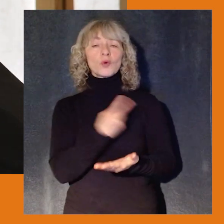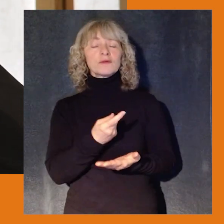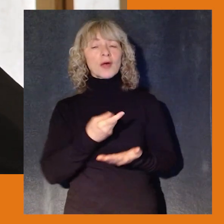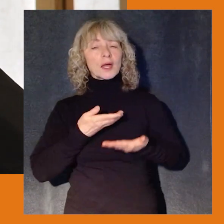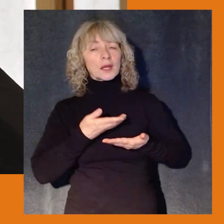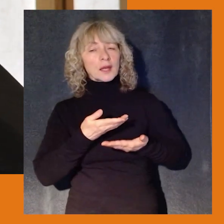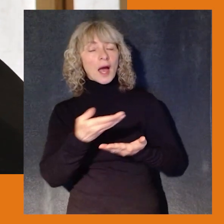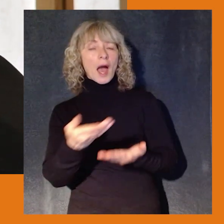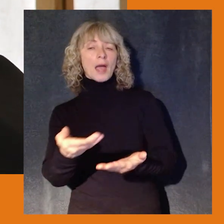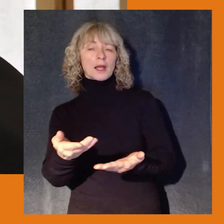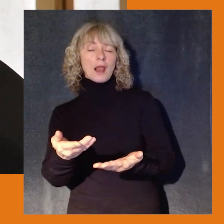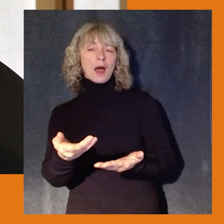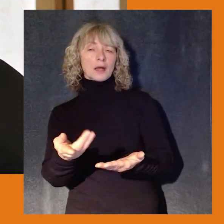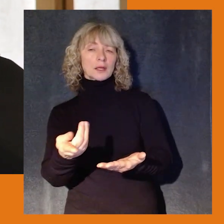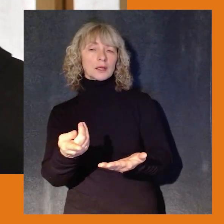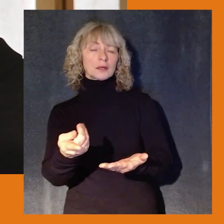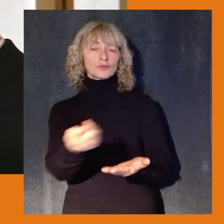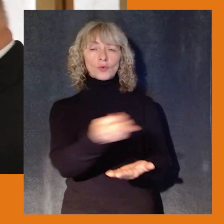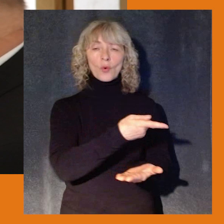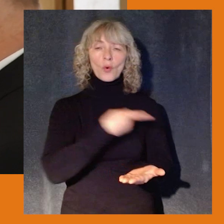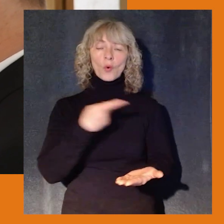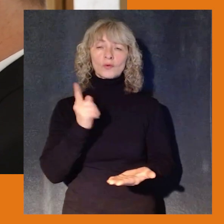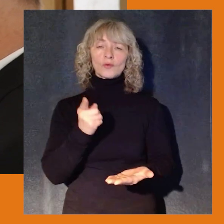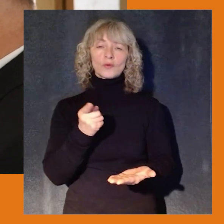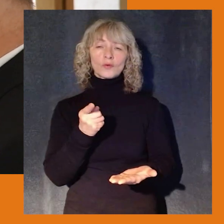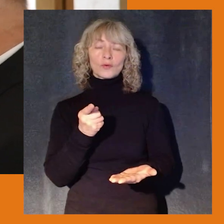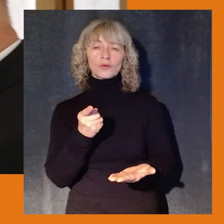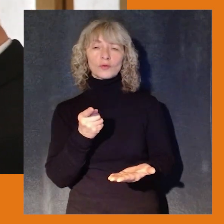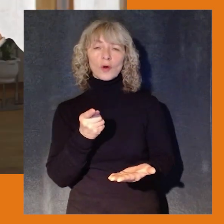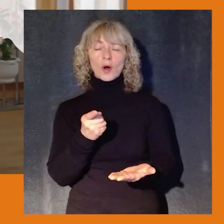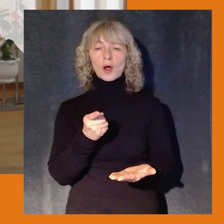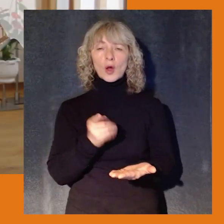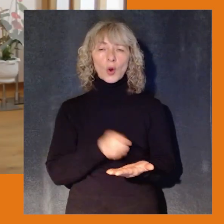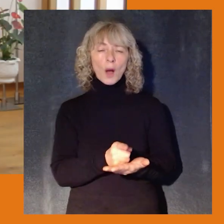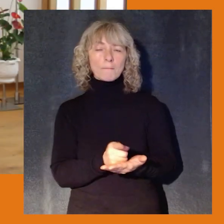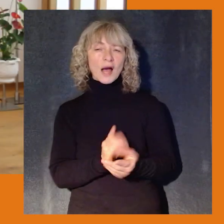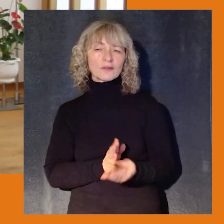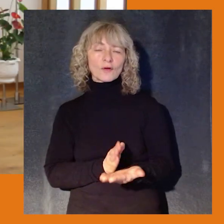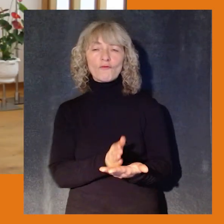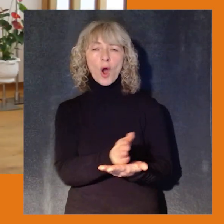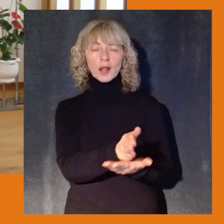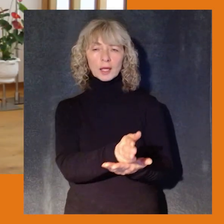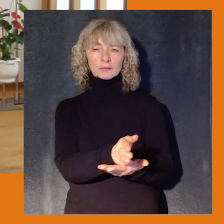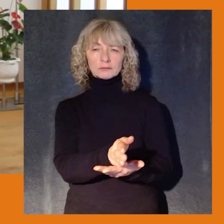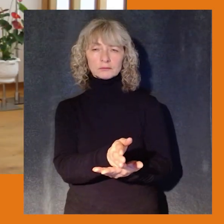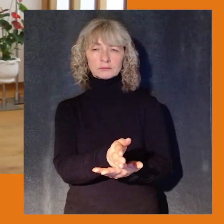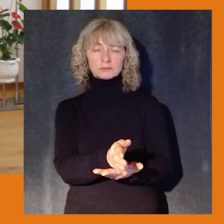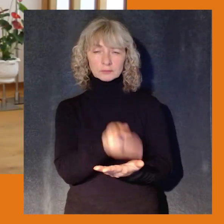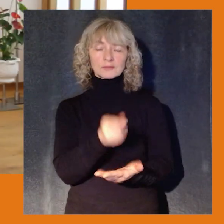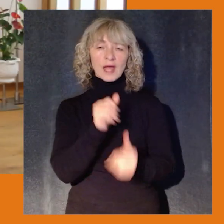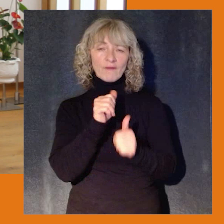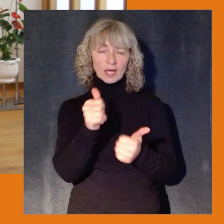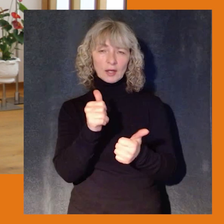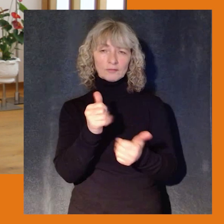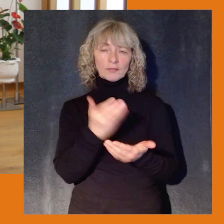lädt uns ein, sich vom Kompass des Evangeliums einnorden zu lassen. Dann wird